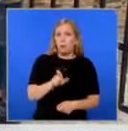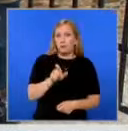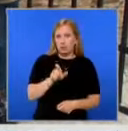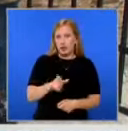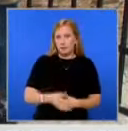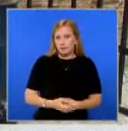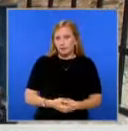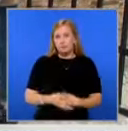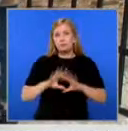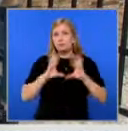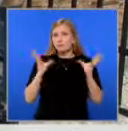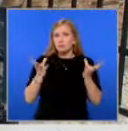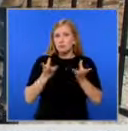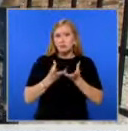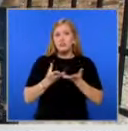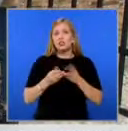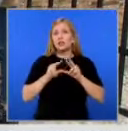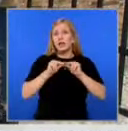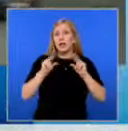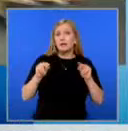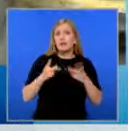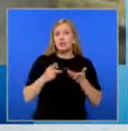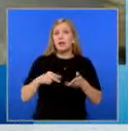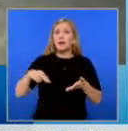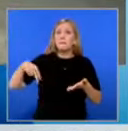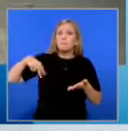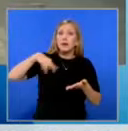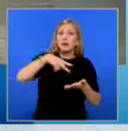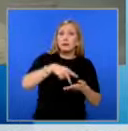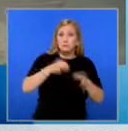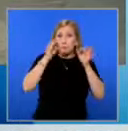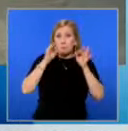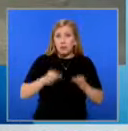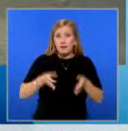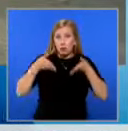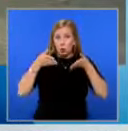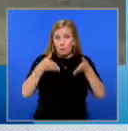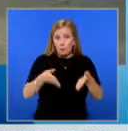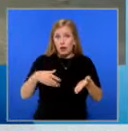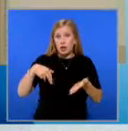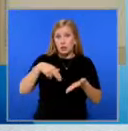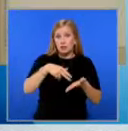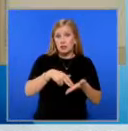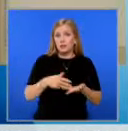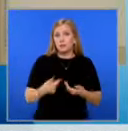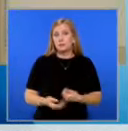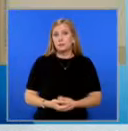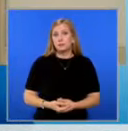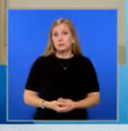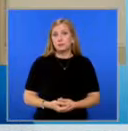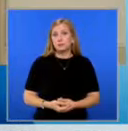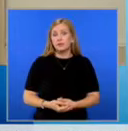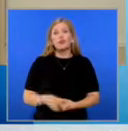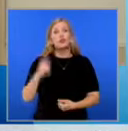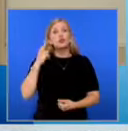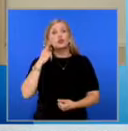а всички те казват че пресичат правилно пътищата и молят да не бъдат убивани чуйте